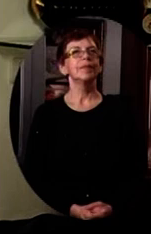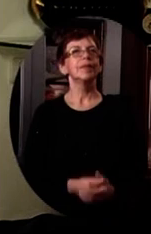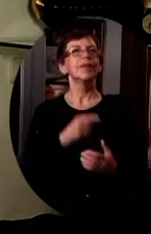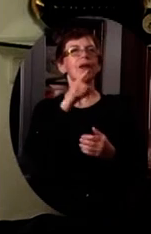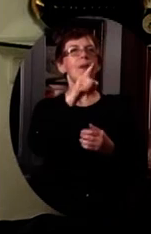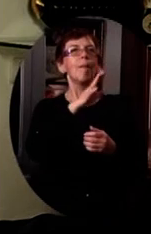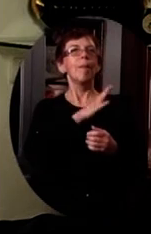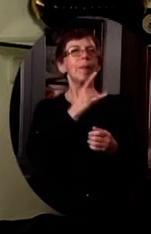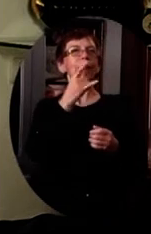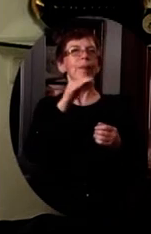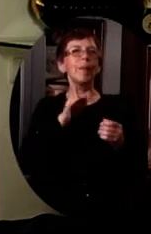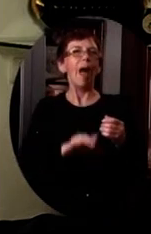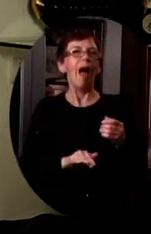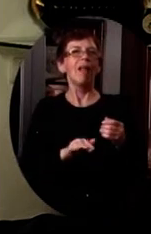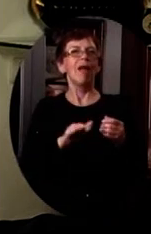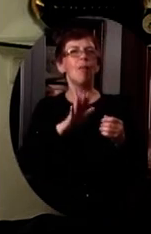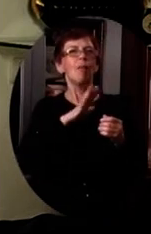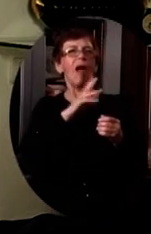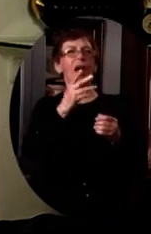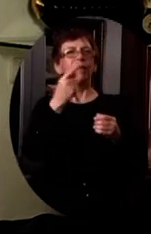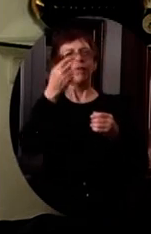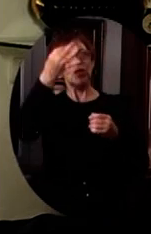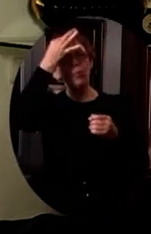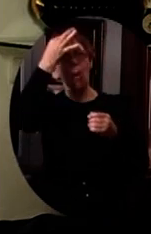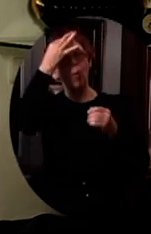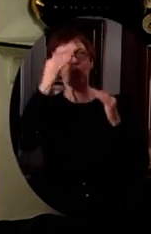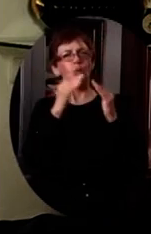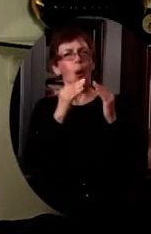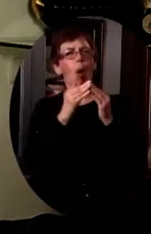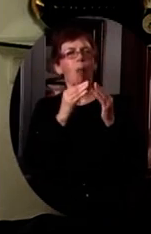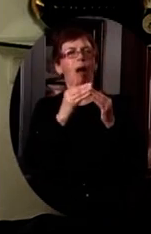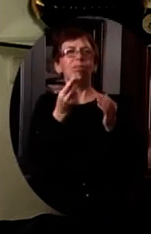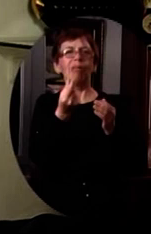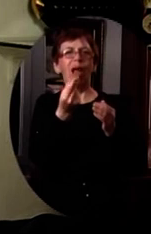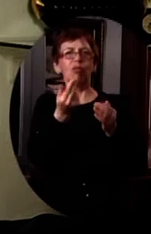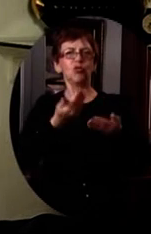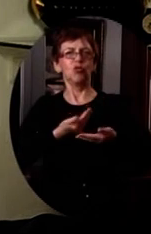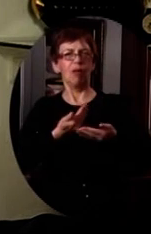כשהייתי ילדה, מבחינה כלכלית, המצב היה בסדר בבית?